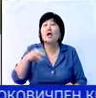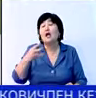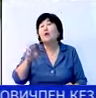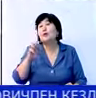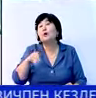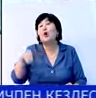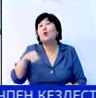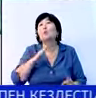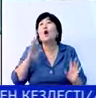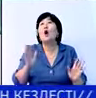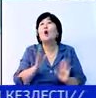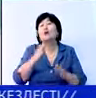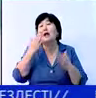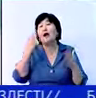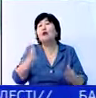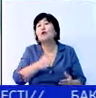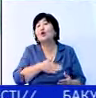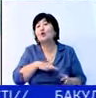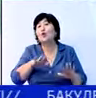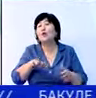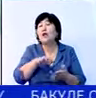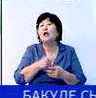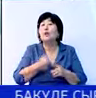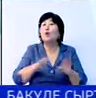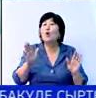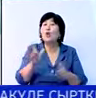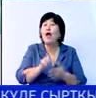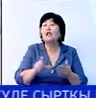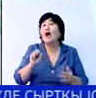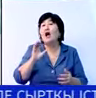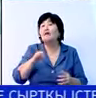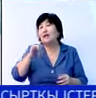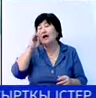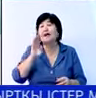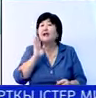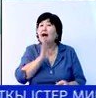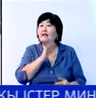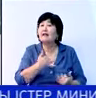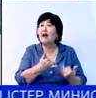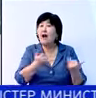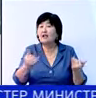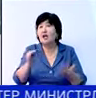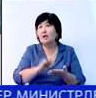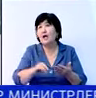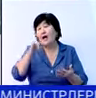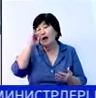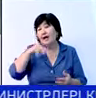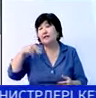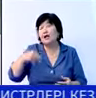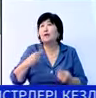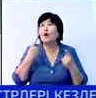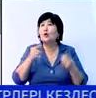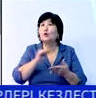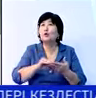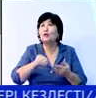Бибігүл Төлегенованың орындауында халықтың жүрегінен орын алған бұл әнді автор қазақ аналарына арнап жазған. Қазақ әдебиетінің көрнекті